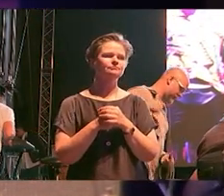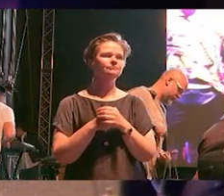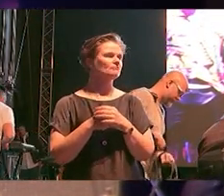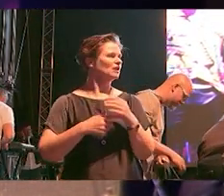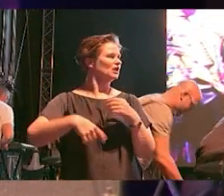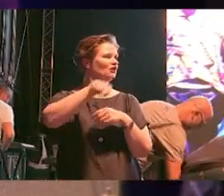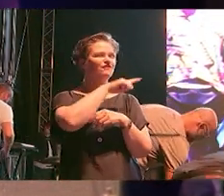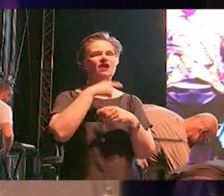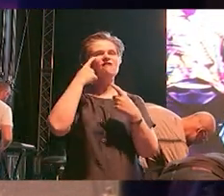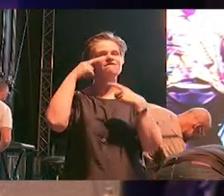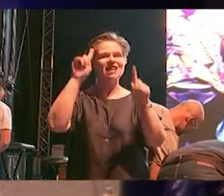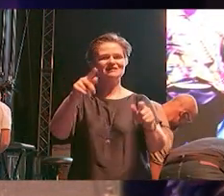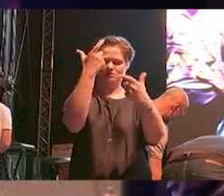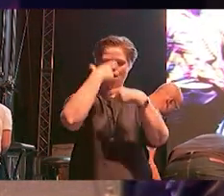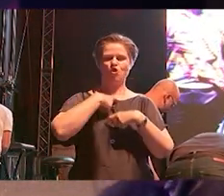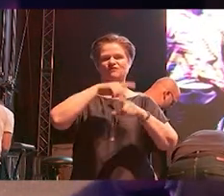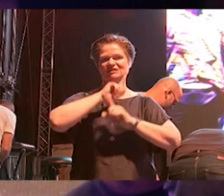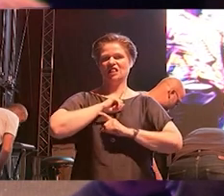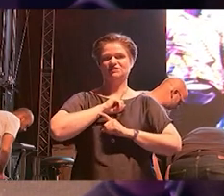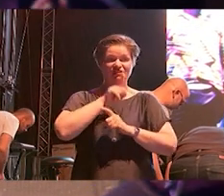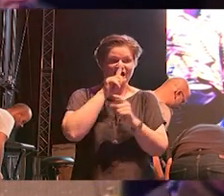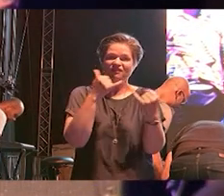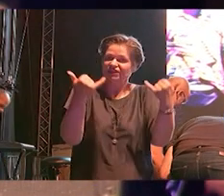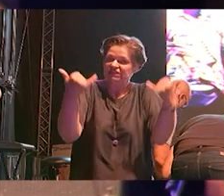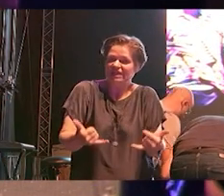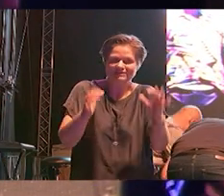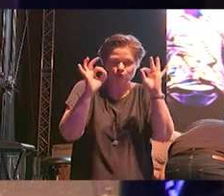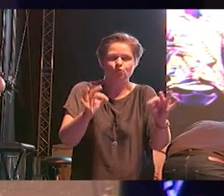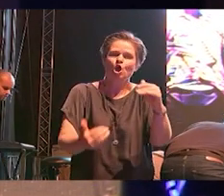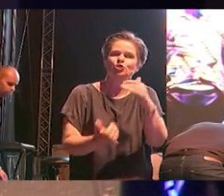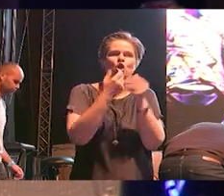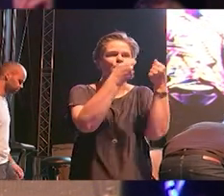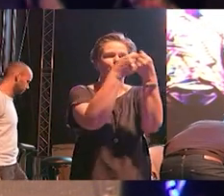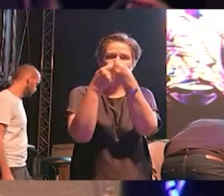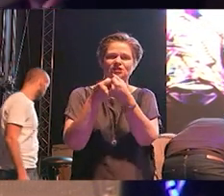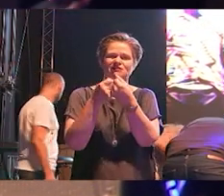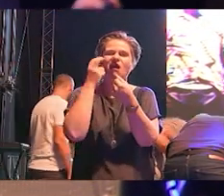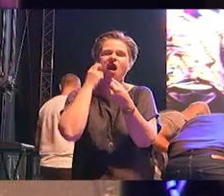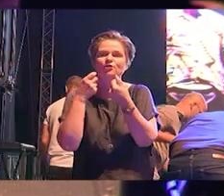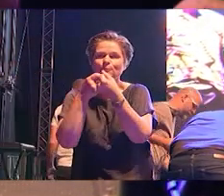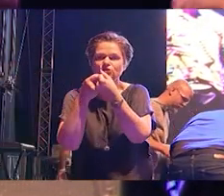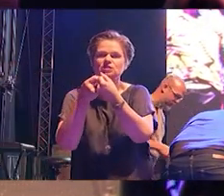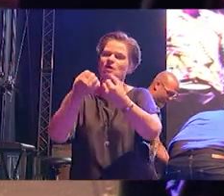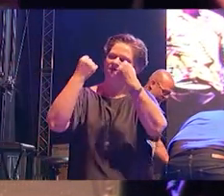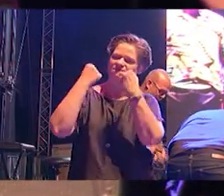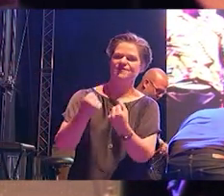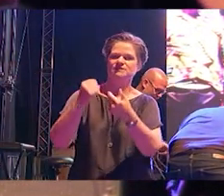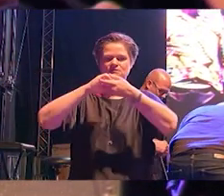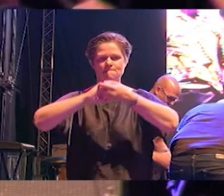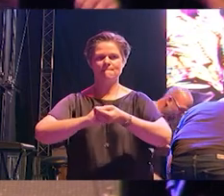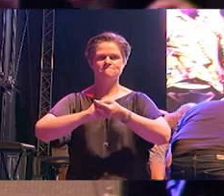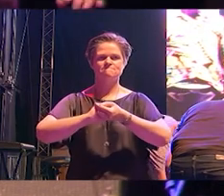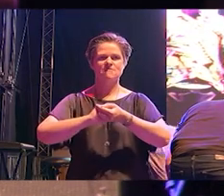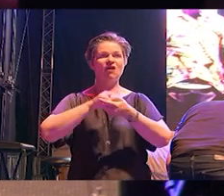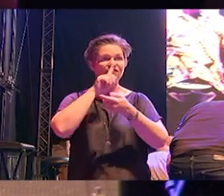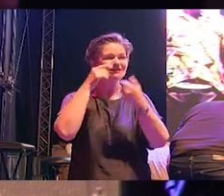Wir verlassen uns auf uns selbst. Wann, wenn nicht jetzt, schmieden wir neue Bündnisse und festigen alte? Wann, wenn nicht jetzt, sollten wir unteilbar